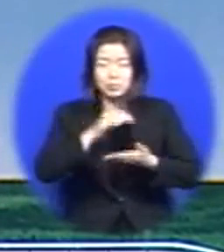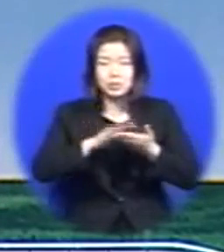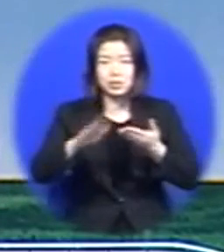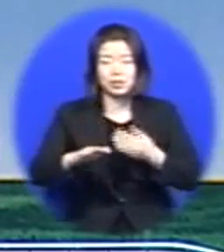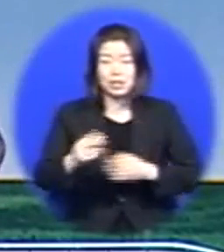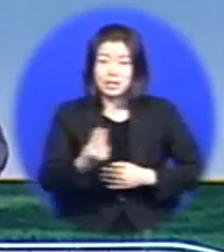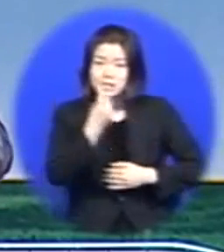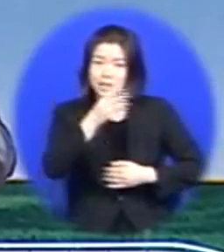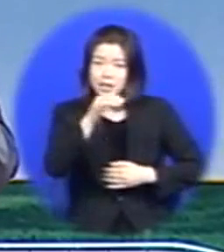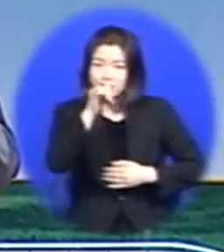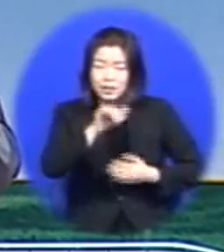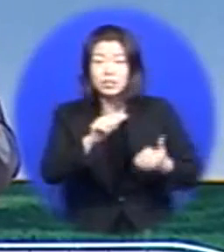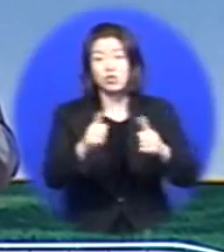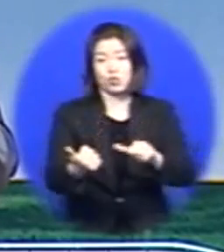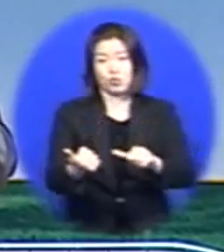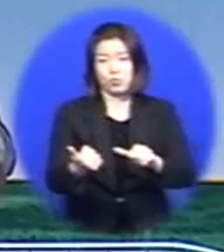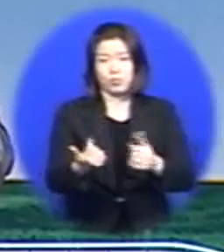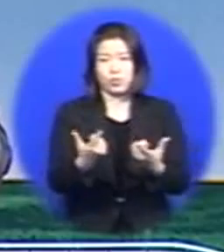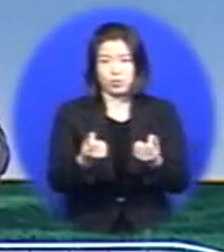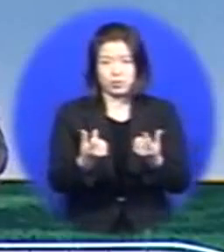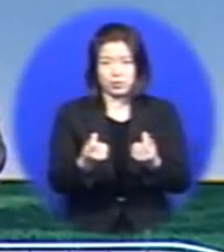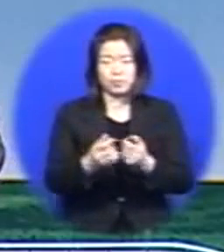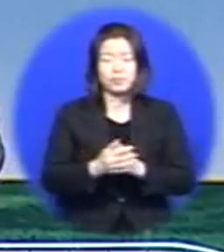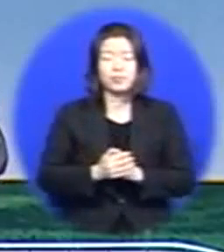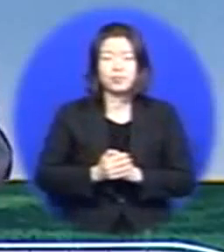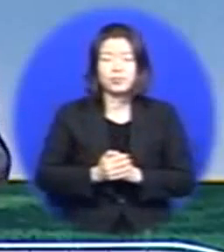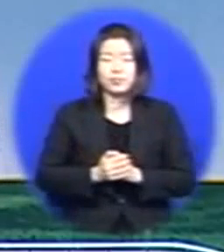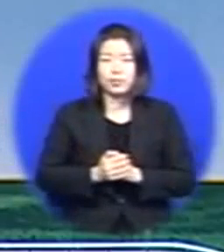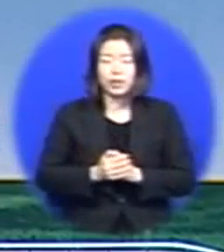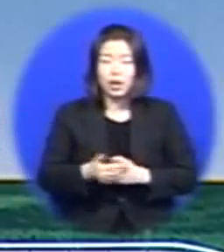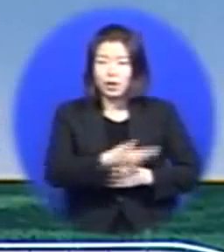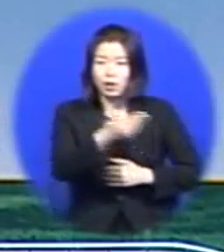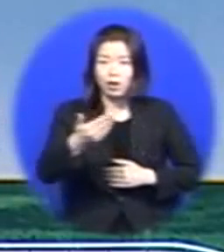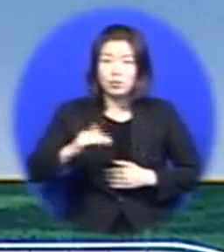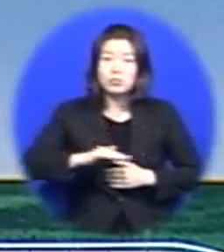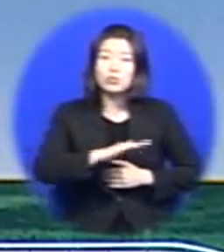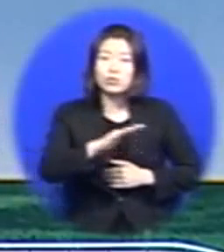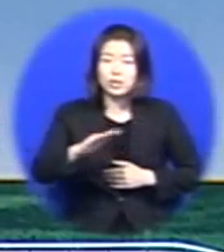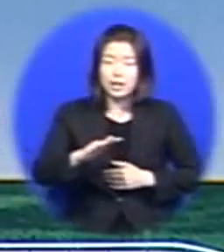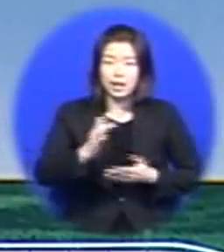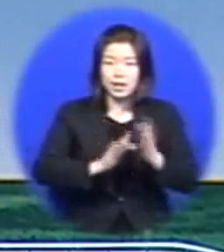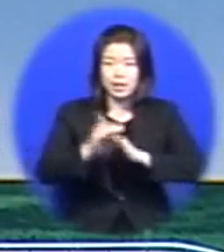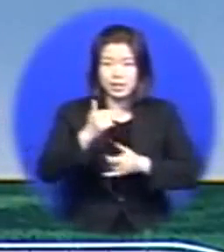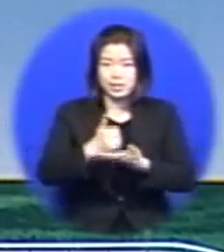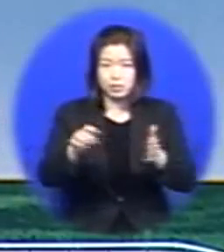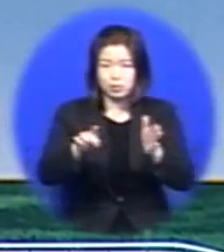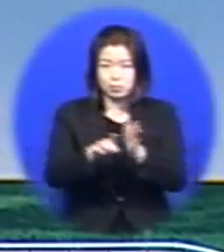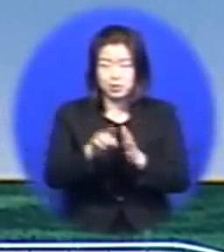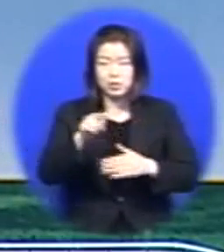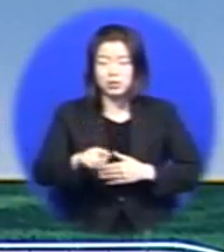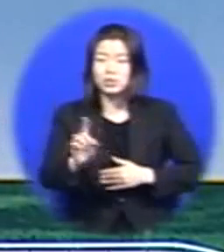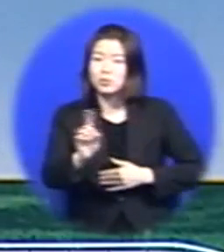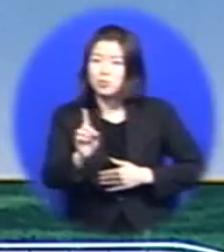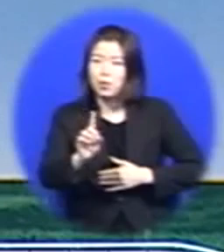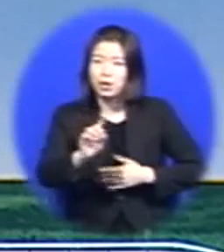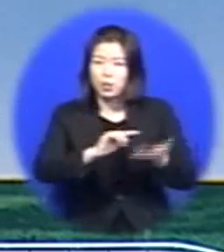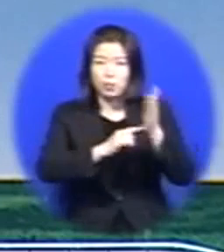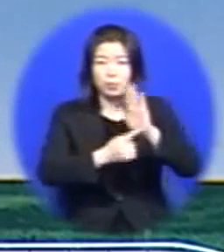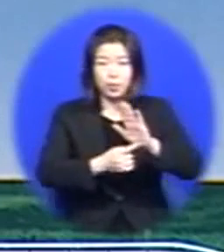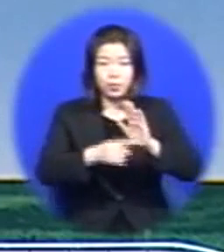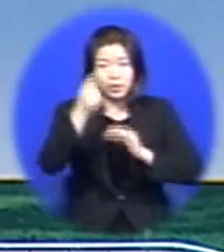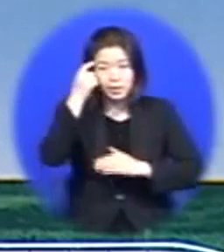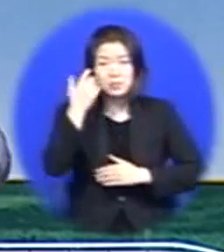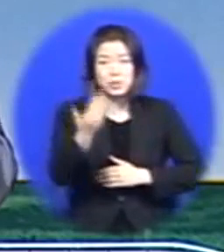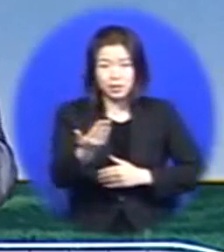그것은 살아 있는 죽음이라는 뜻입니다. 여러분, 우리가 예수를 믿는 것을 무엇이라고